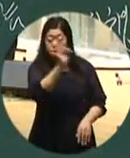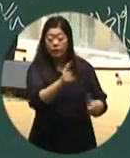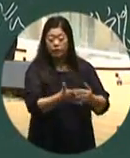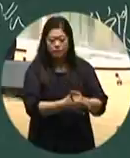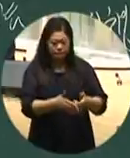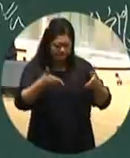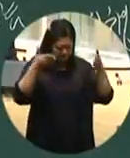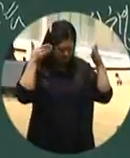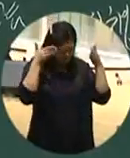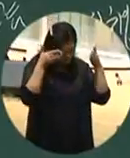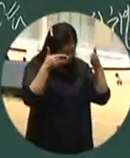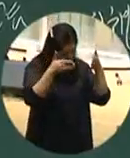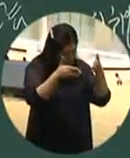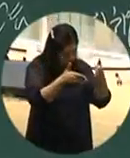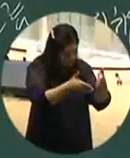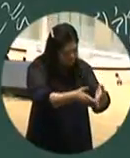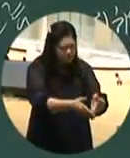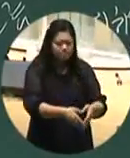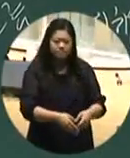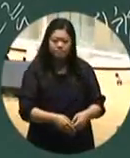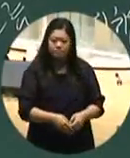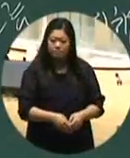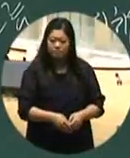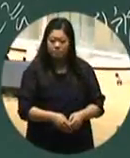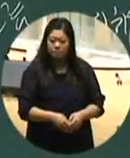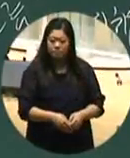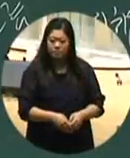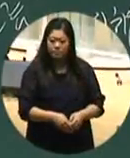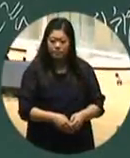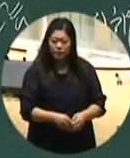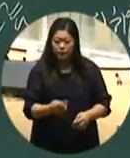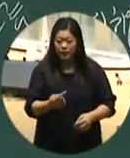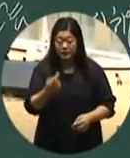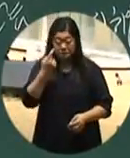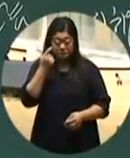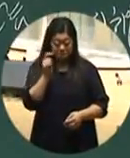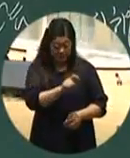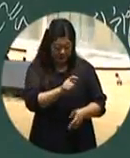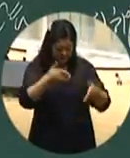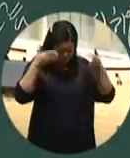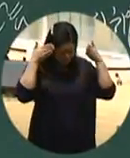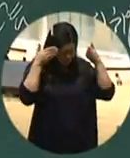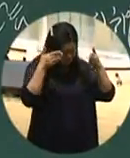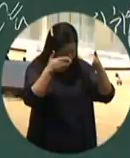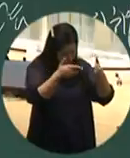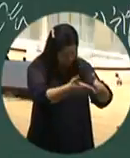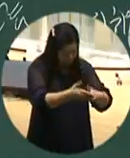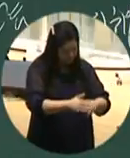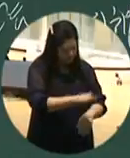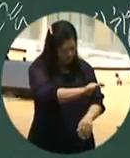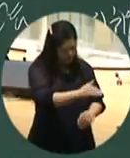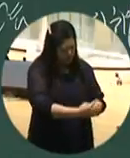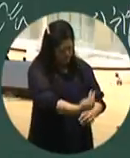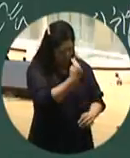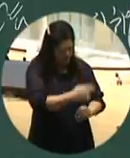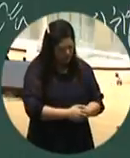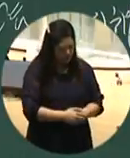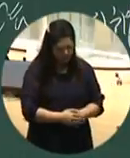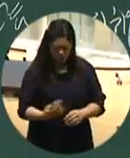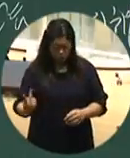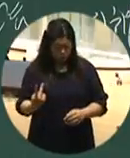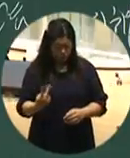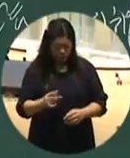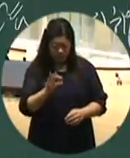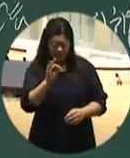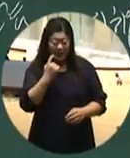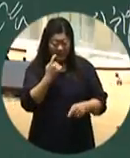and John looked intently at the crippled man. 정확하게 본 거요. They saw him accurately. 은과 금은 내게 없다. Silver